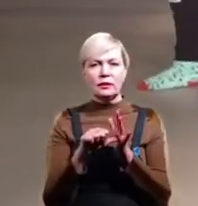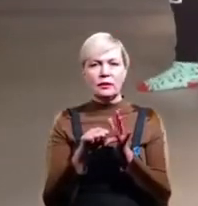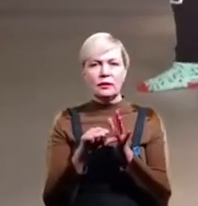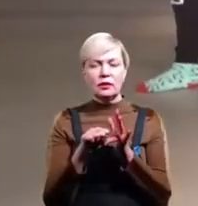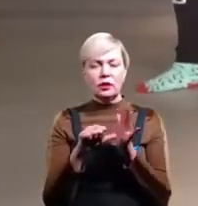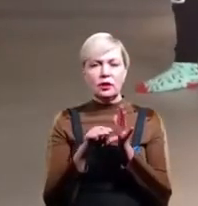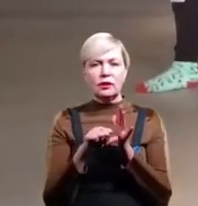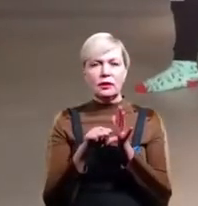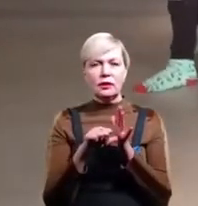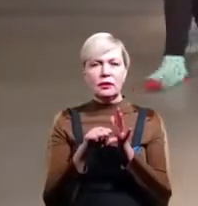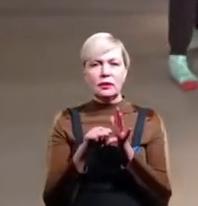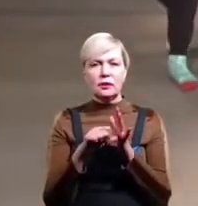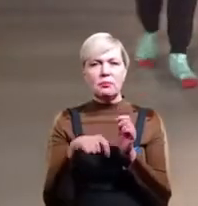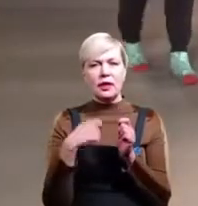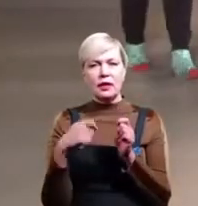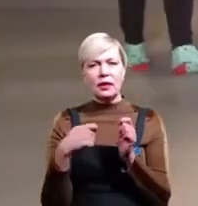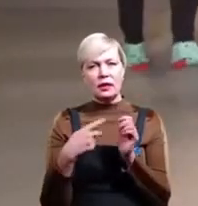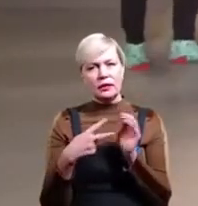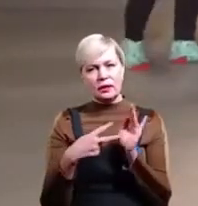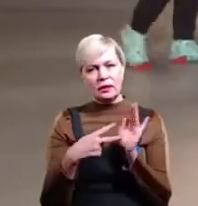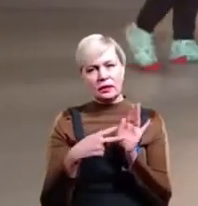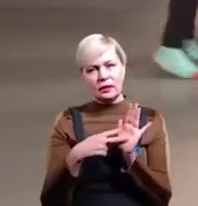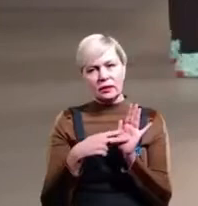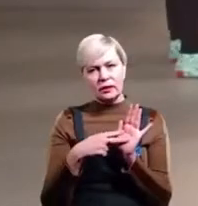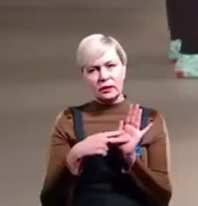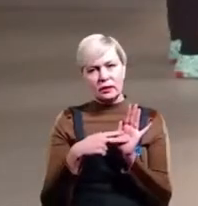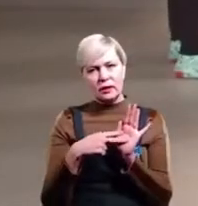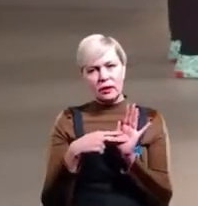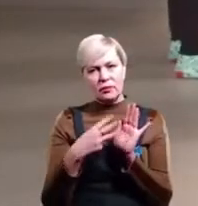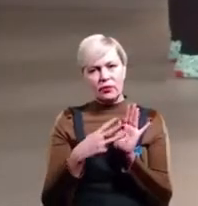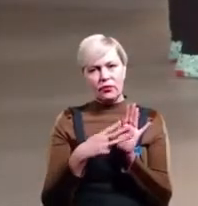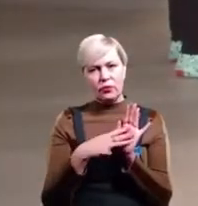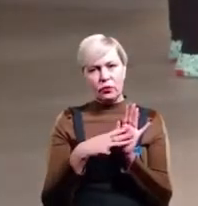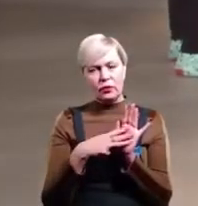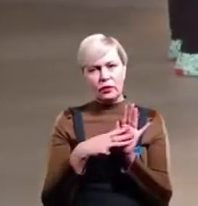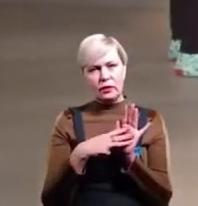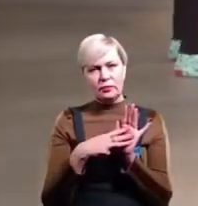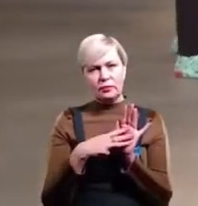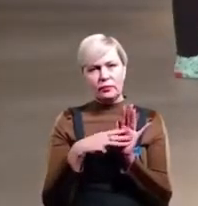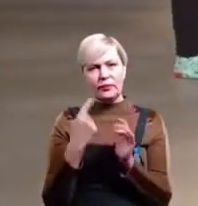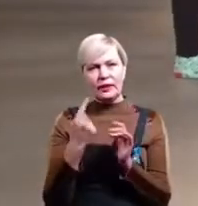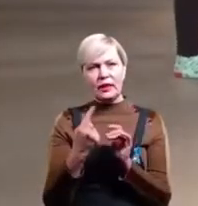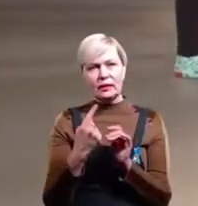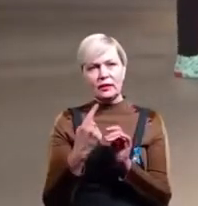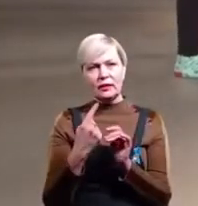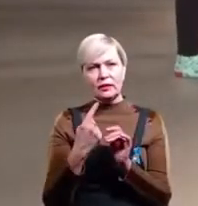шесть. И медленно. Семь, восемь, раз.